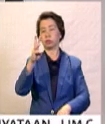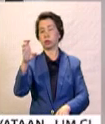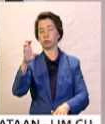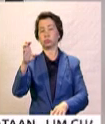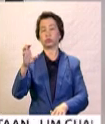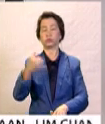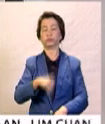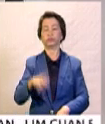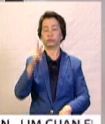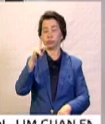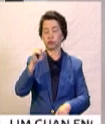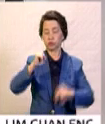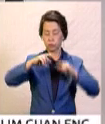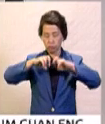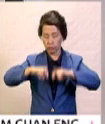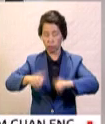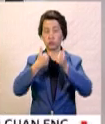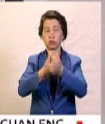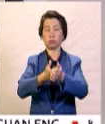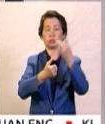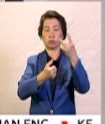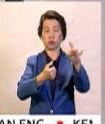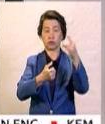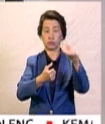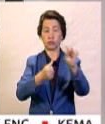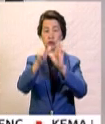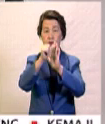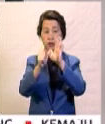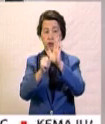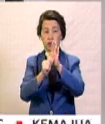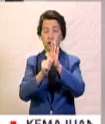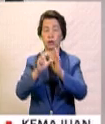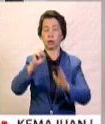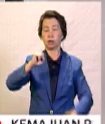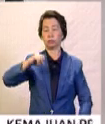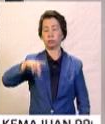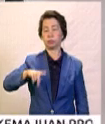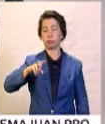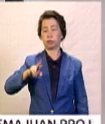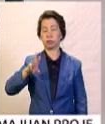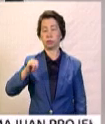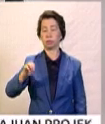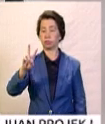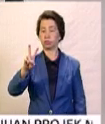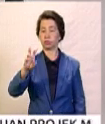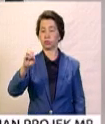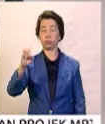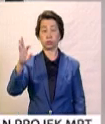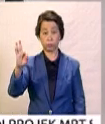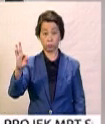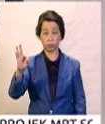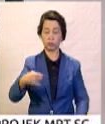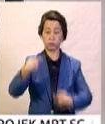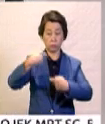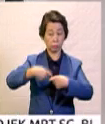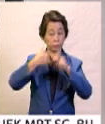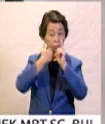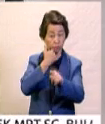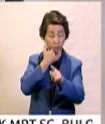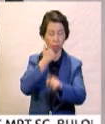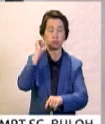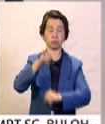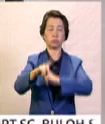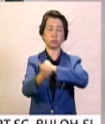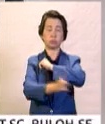RM48,600. Kes disiasat mengikut Seksyen 18 Akta Suruhanjaya Pencegahan Rasuah Malaysia 2009. Sabit kesalahan